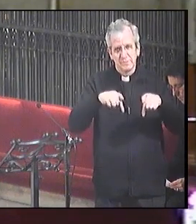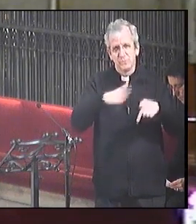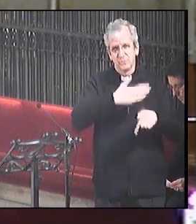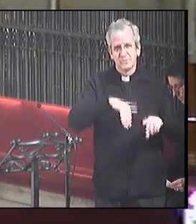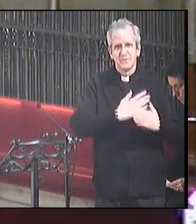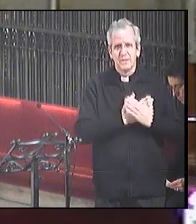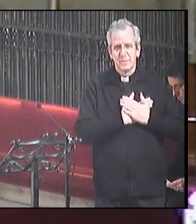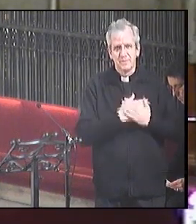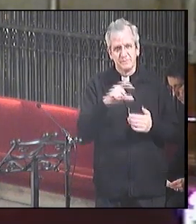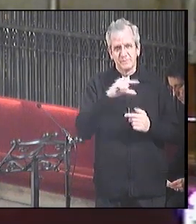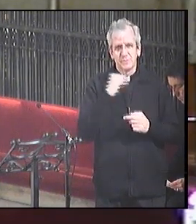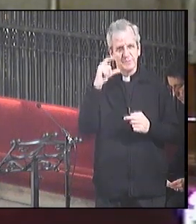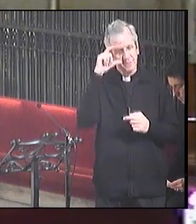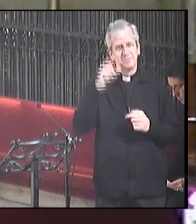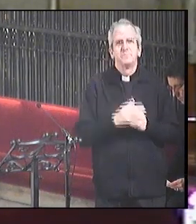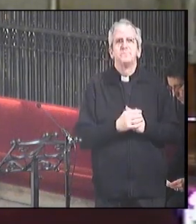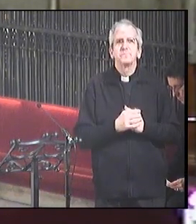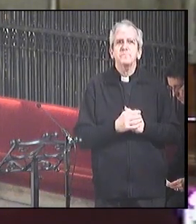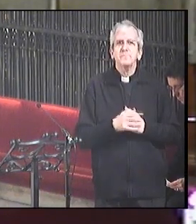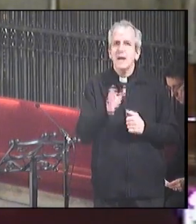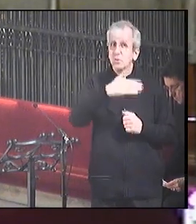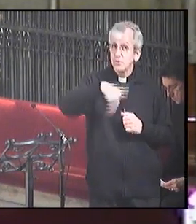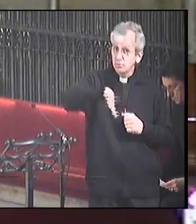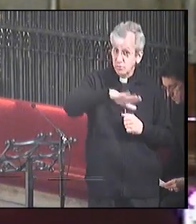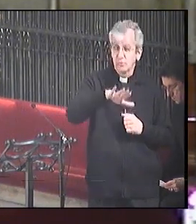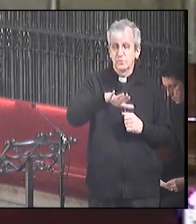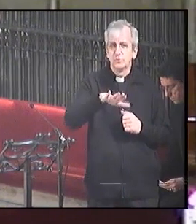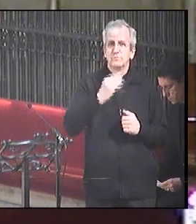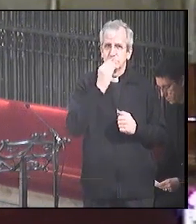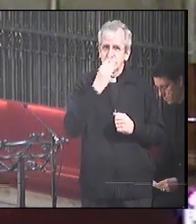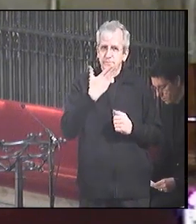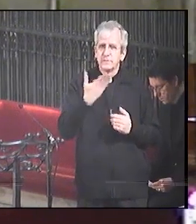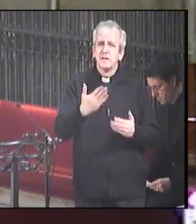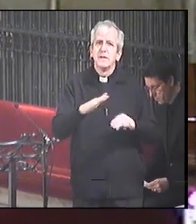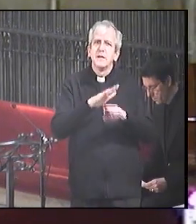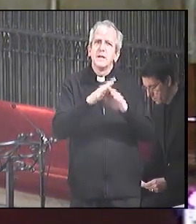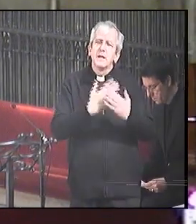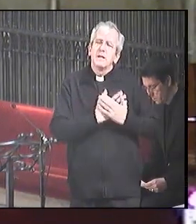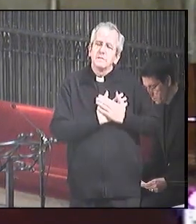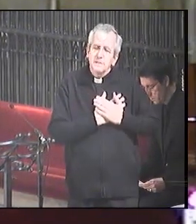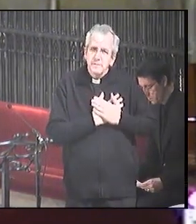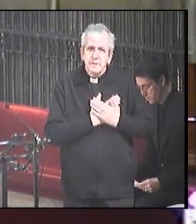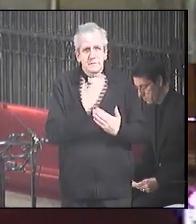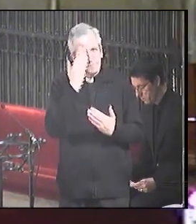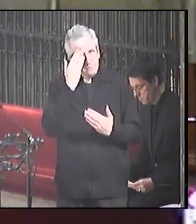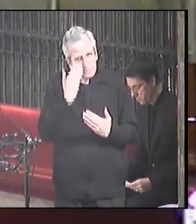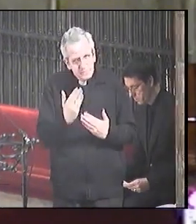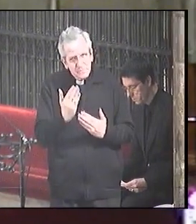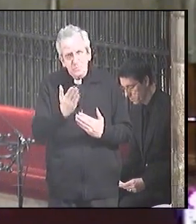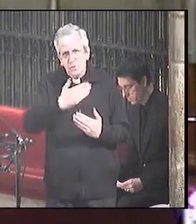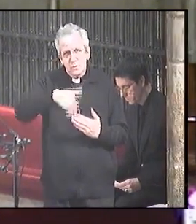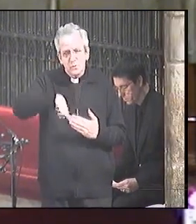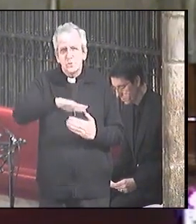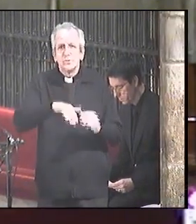estimat mossèn Xavier Pagès. A tots vosaltres, la meva estima i la meva oració i el meu